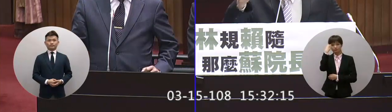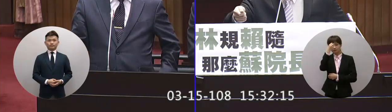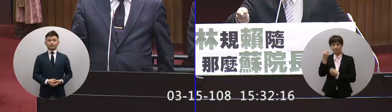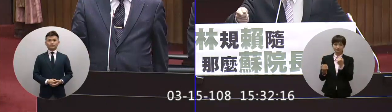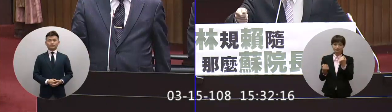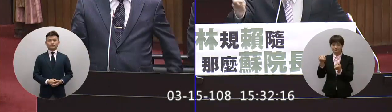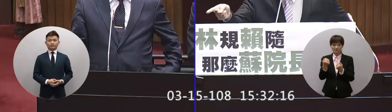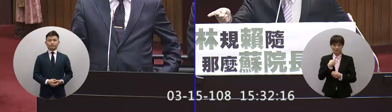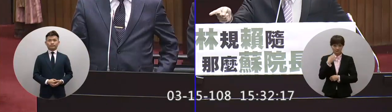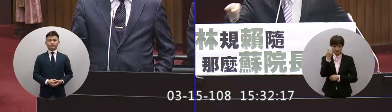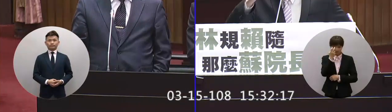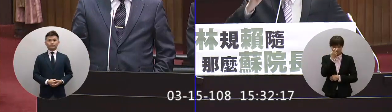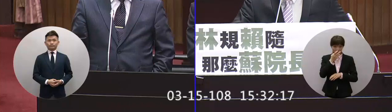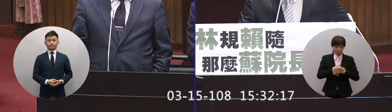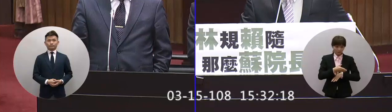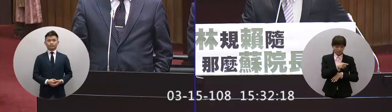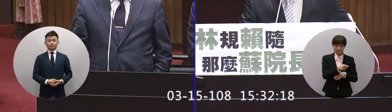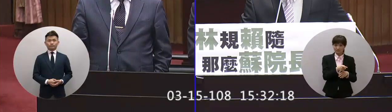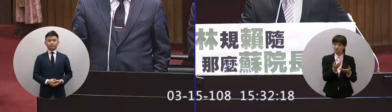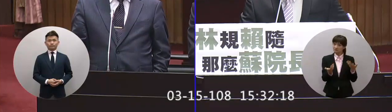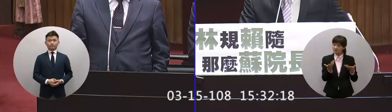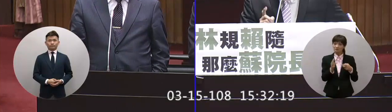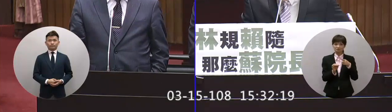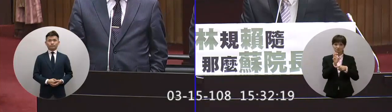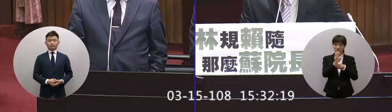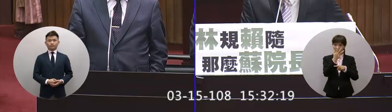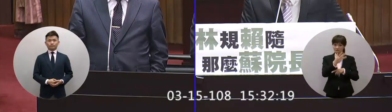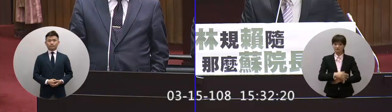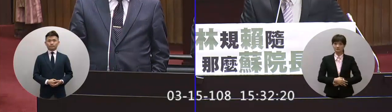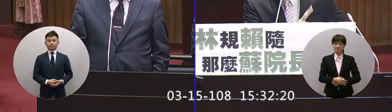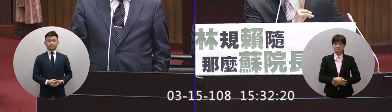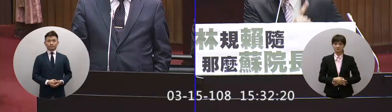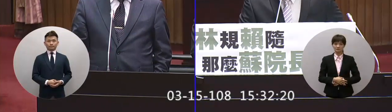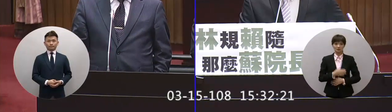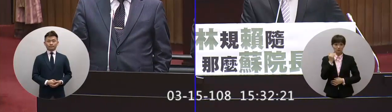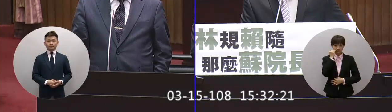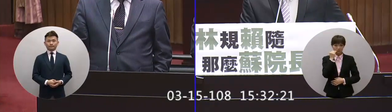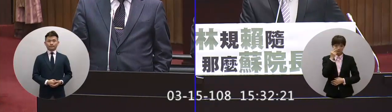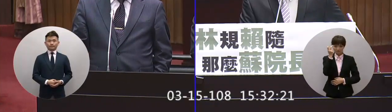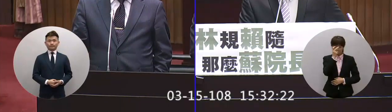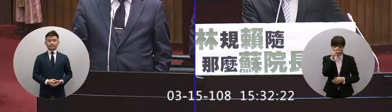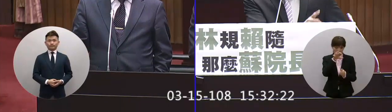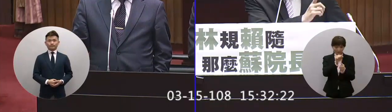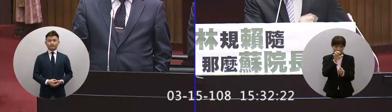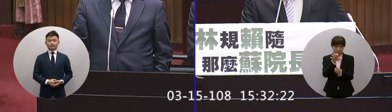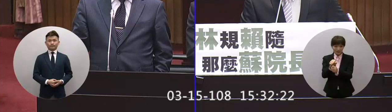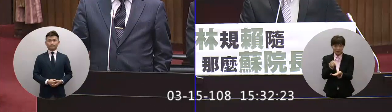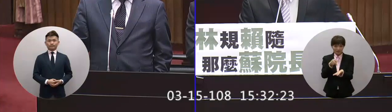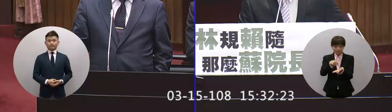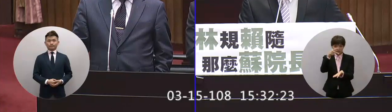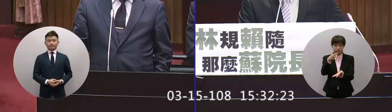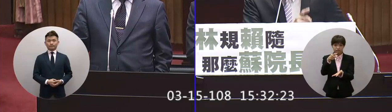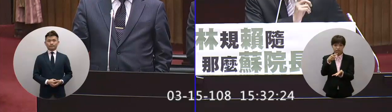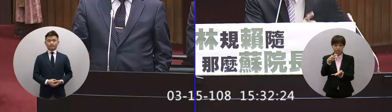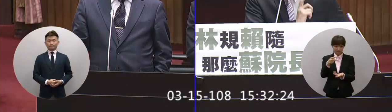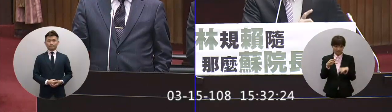说我查过他酒驾，发现他有酒瘾38%。但是如果是查获2次以上的，你酒驾2次被我抓